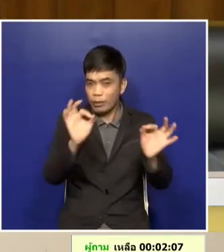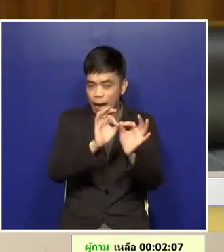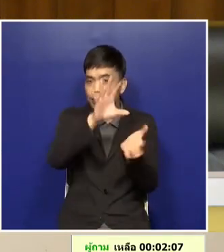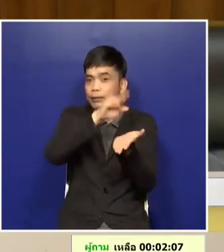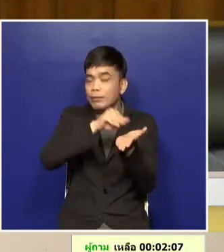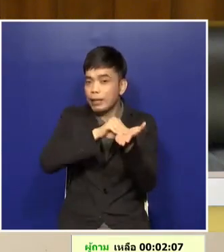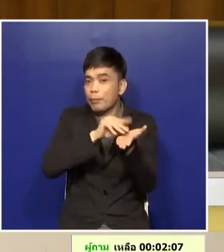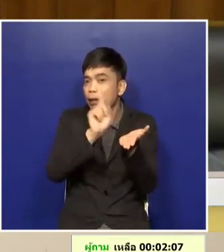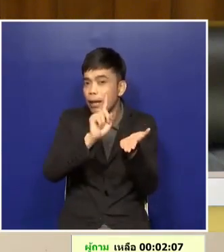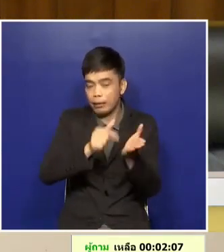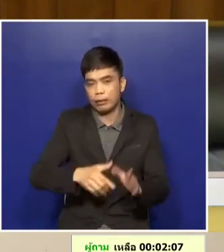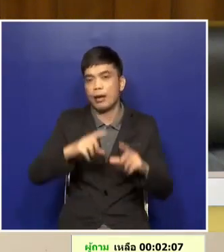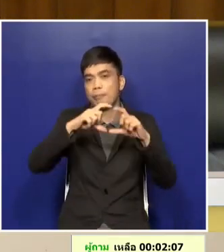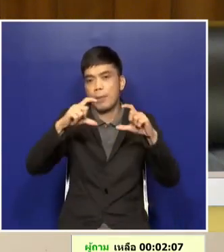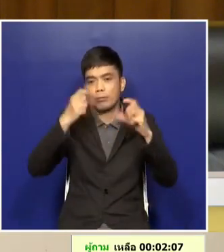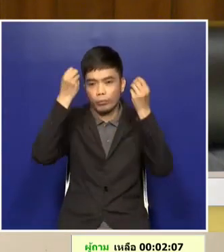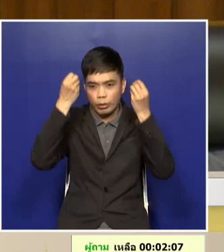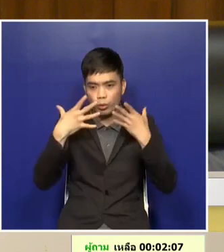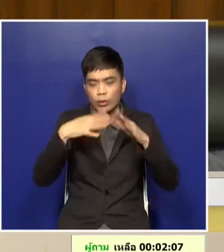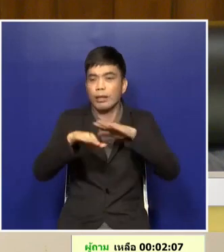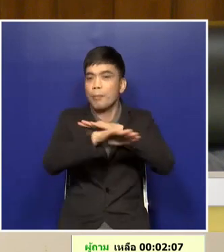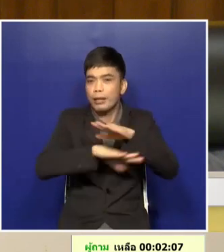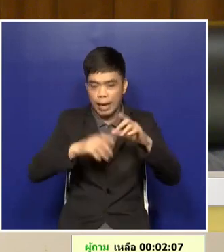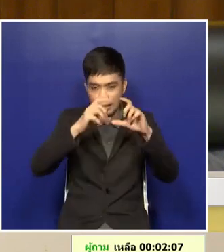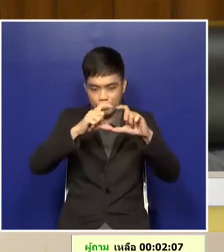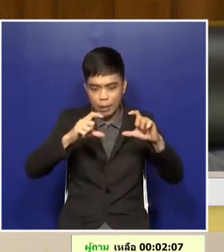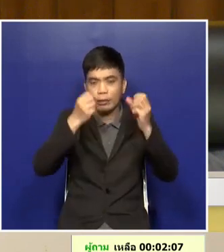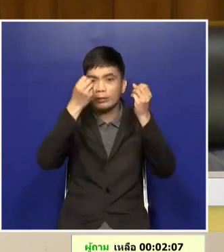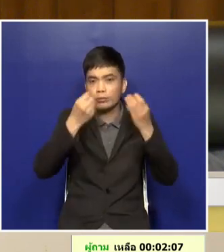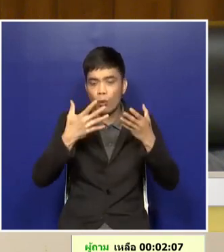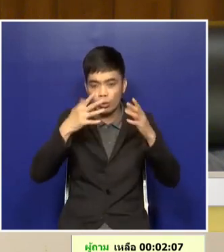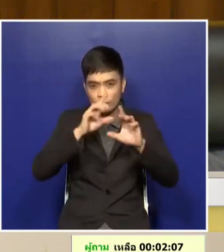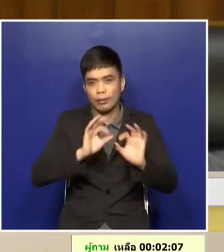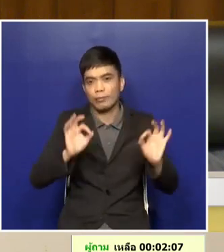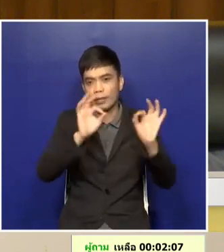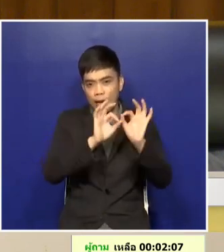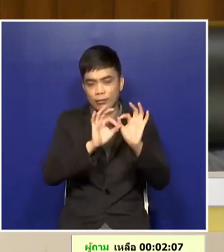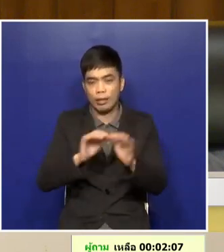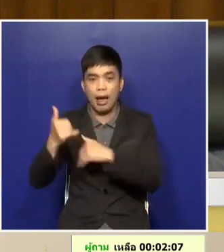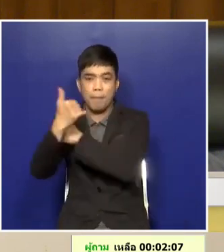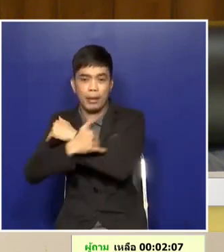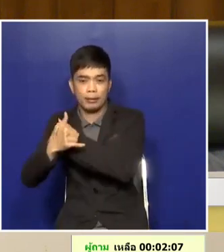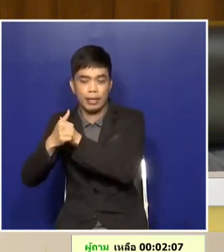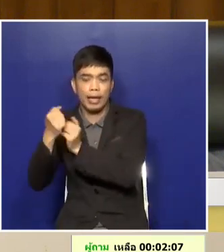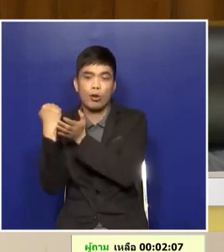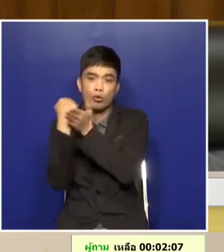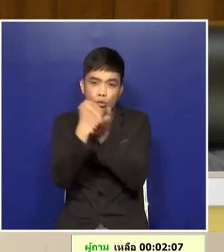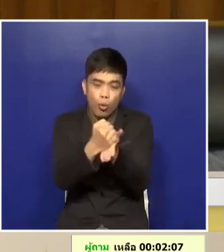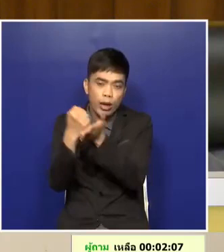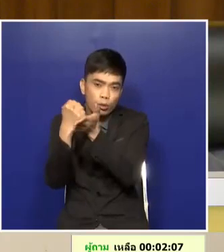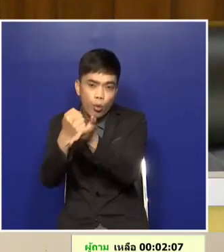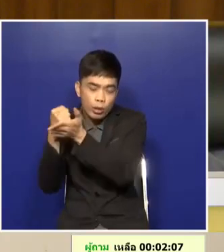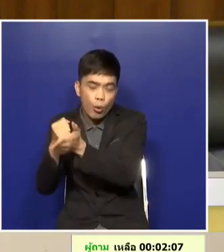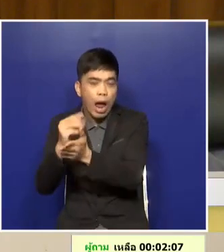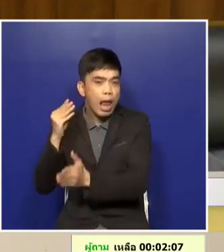ดก็เรื่องบัตรประชาชนนี่เป็นพื้นฐานเลยนะครับแต่ในบางประเทศที่การหยิบยื่นความช่วยเหลือนั้นสามารถทำได้เร็วนั้นก็เพราะมีระบ